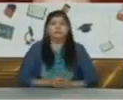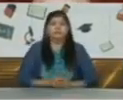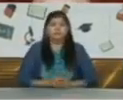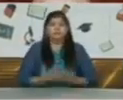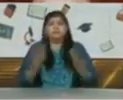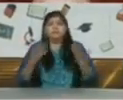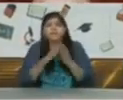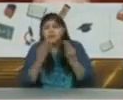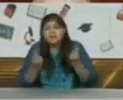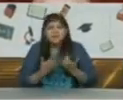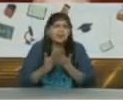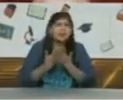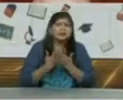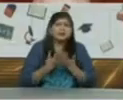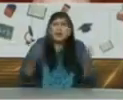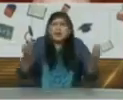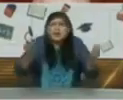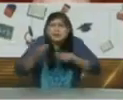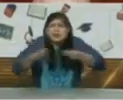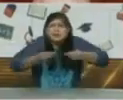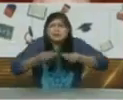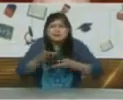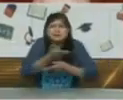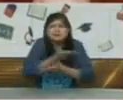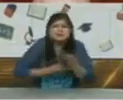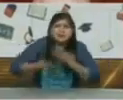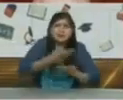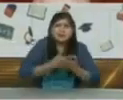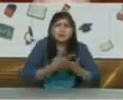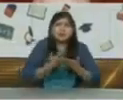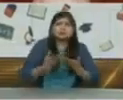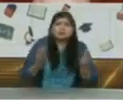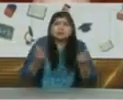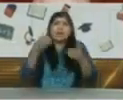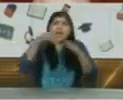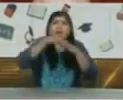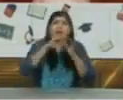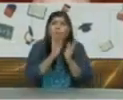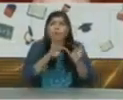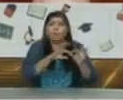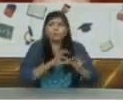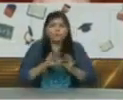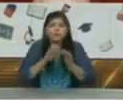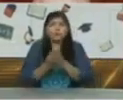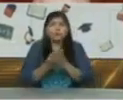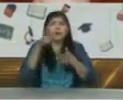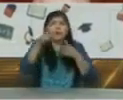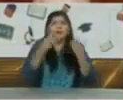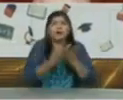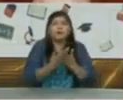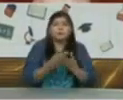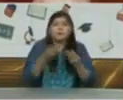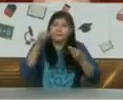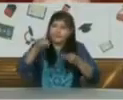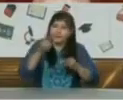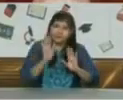सहजता, सरलता, समग्रता के साथ आपके पास